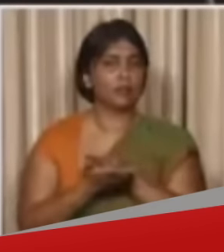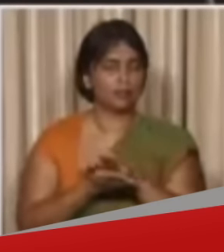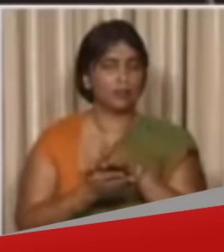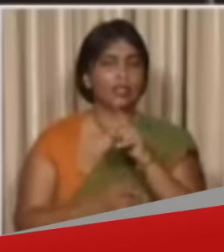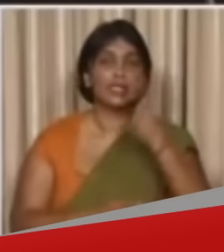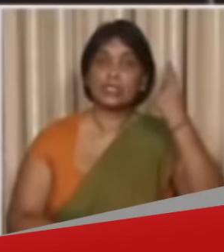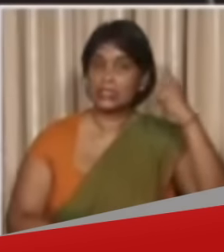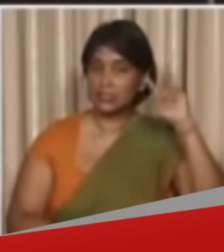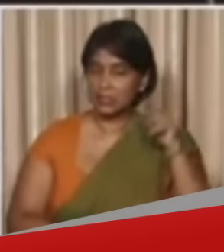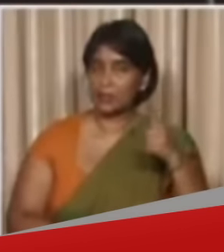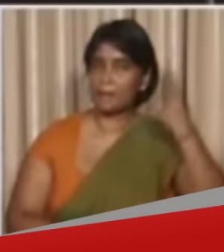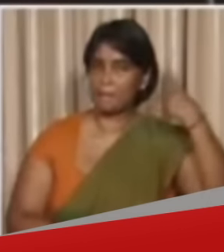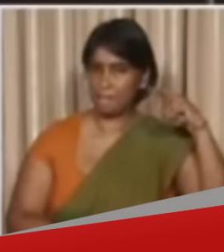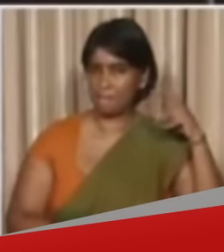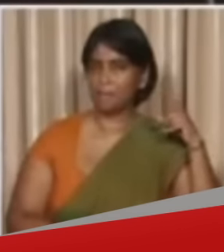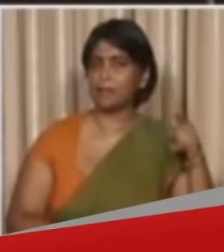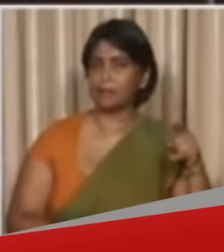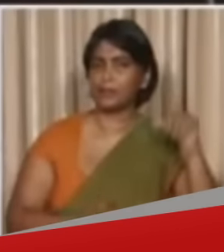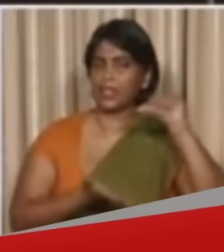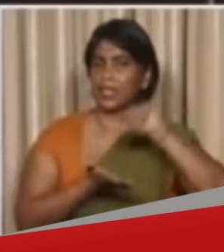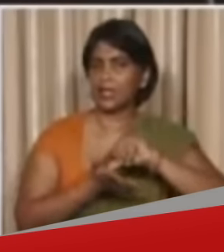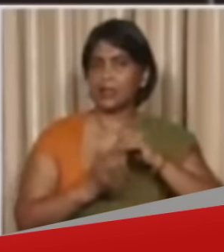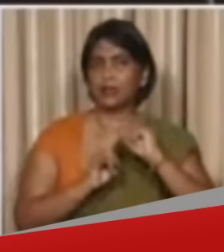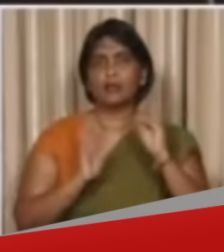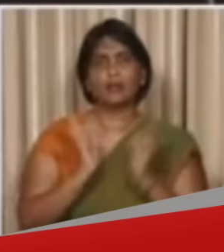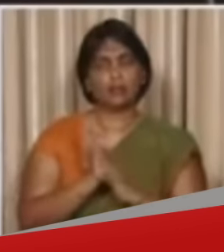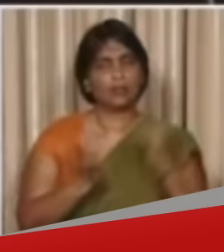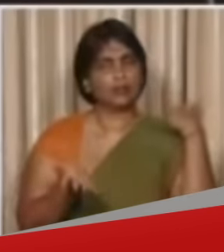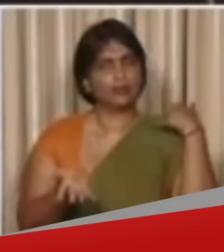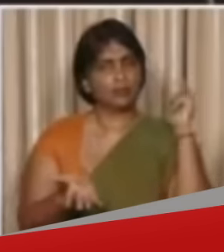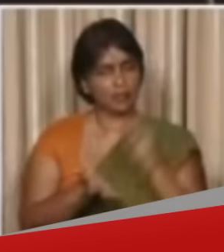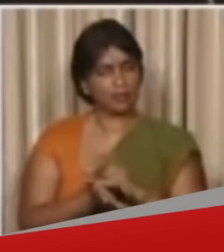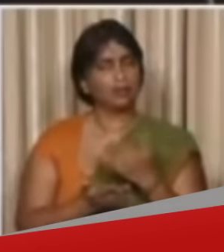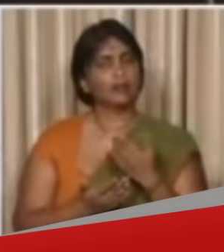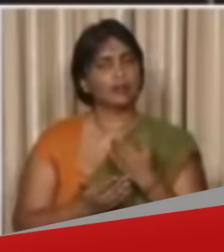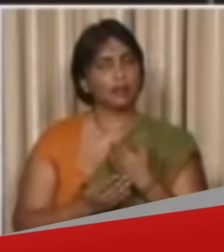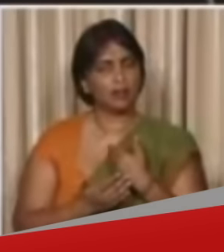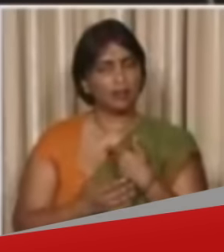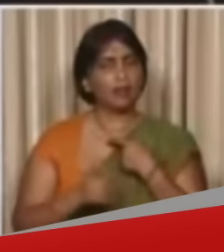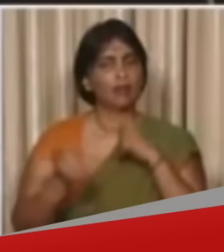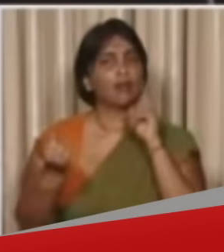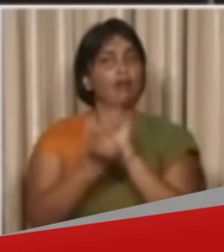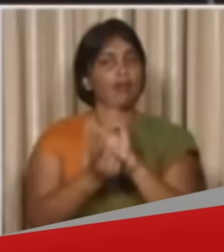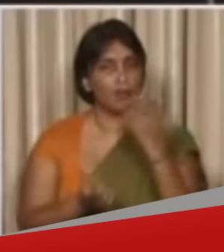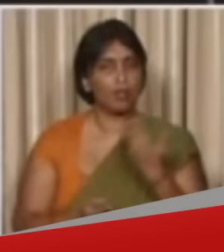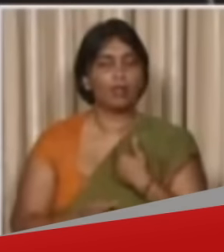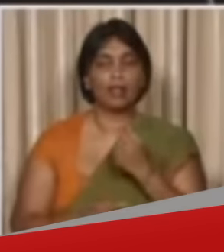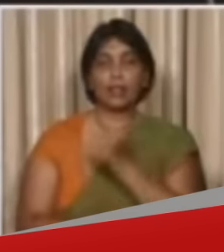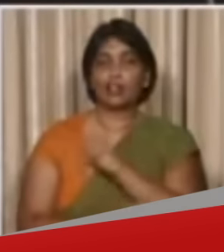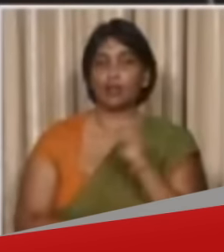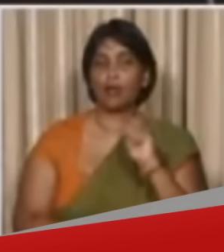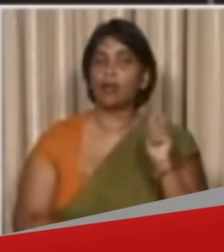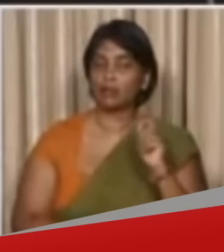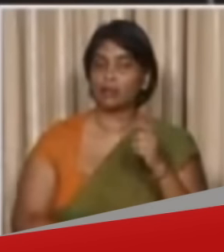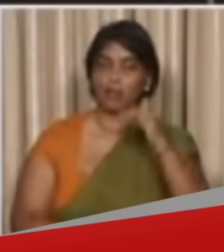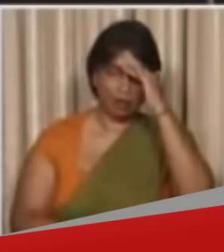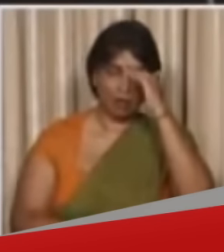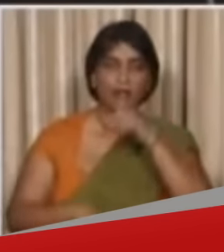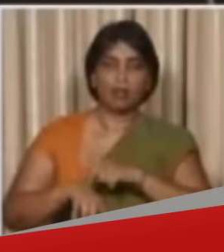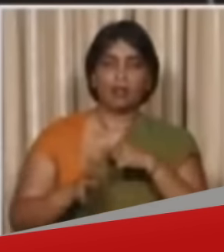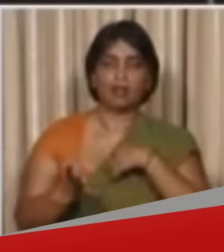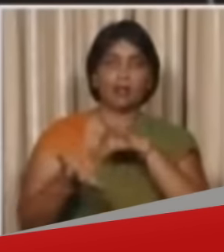ඊයේ පෙරේදා ඉරාන අගමැතිරිය ආපු වෙලාවේ අපි එතුමාව හම්බවුනේ නැහැ කියලා අපිට තානාපති කාර්යාලයෙන් අපේ නායකතුමාට ඒ